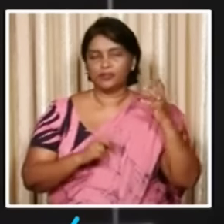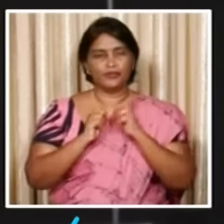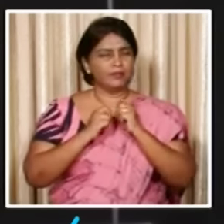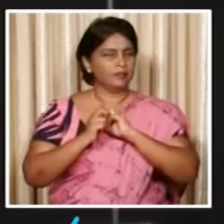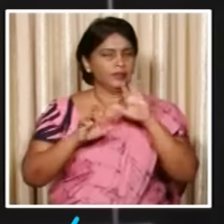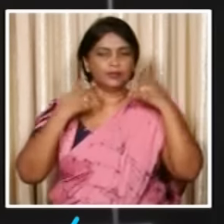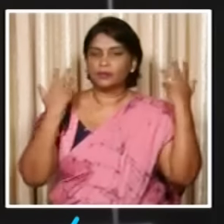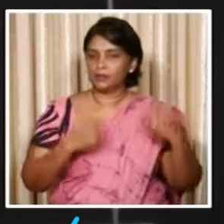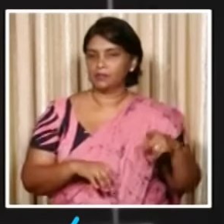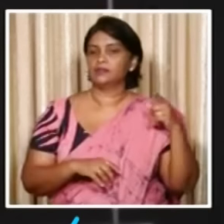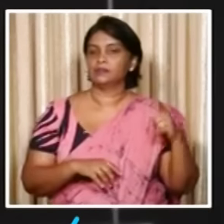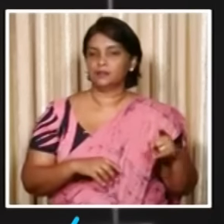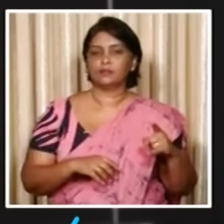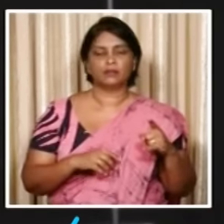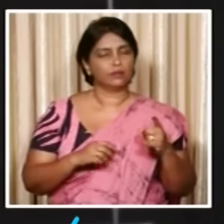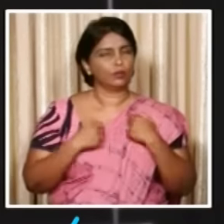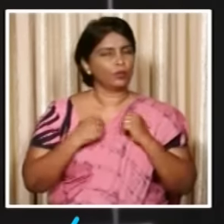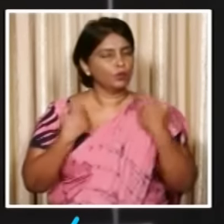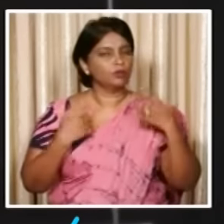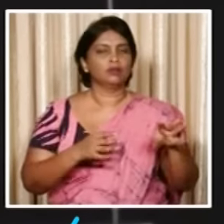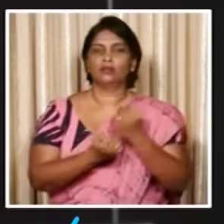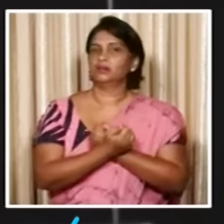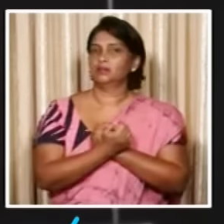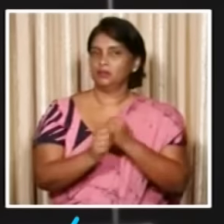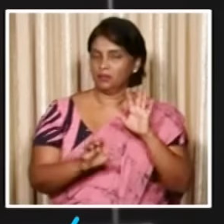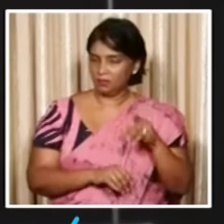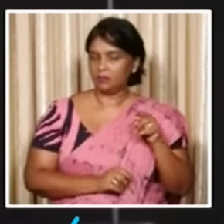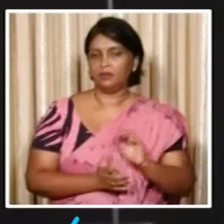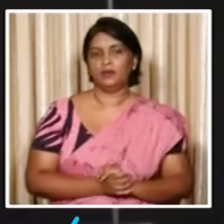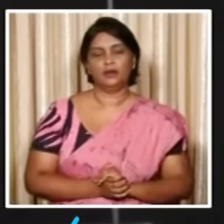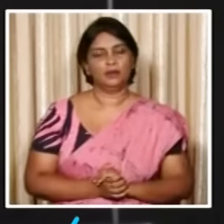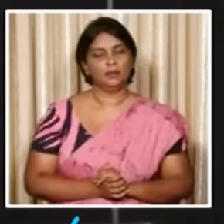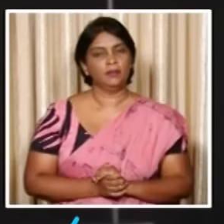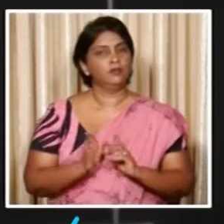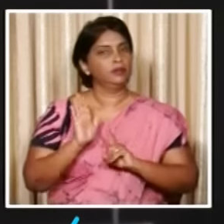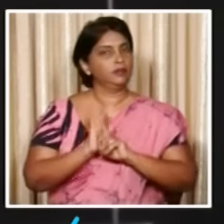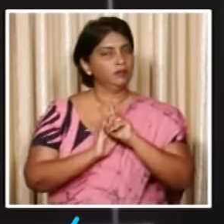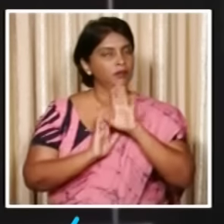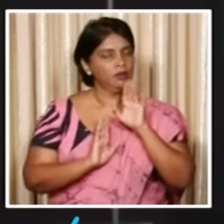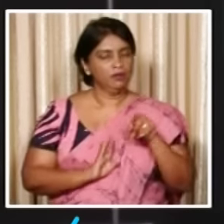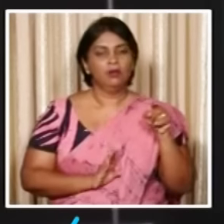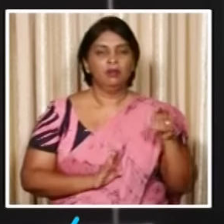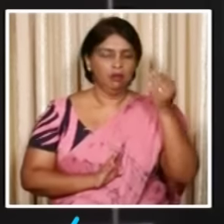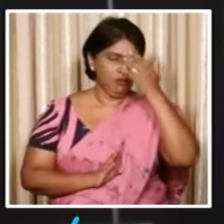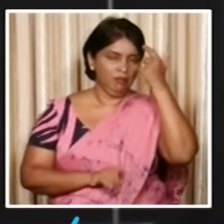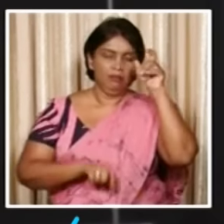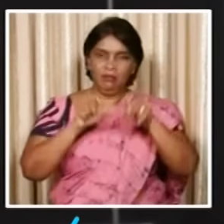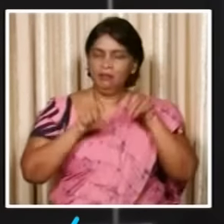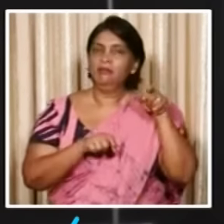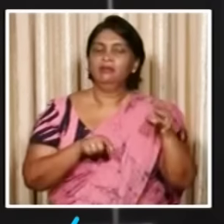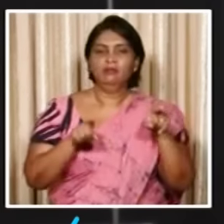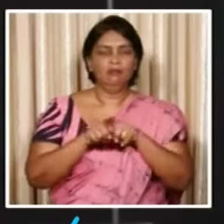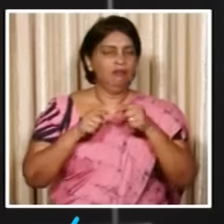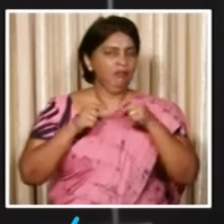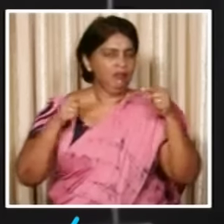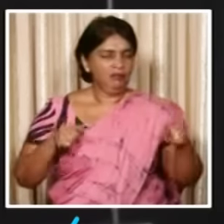ஒன்றான தமிழினத்தின் பூர்வீக நிலங்கள் மீது தொடரும் ஆக்கிரமிப்பின் ஆகப்பிந்திய வெளிப்பாடாக இச்சம்பவம் நடந்திருக்கிறது. இத்தகைய